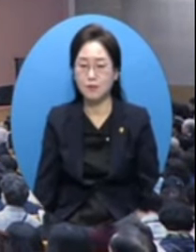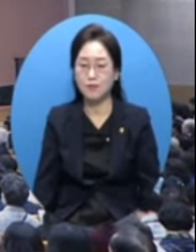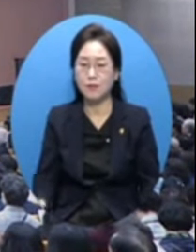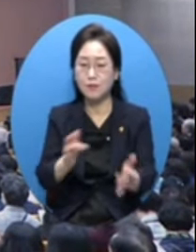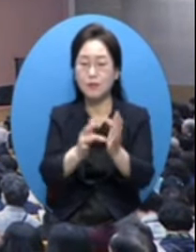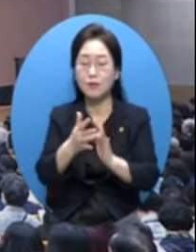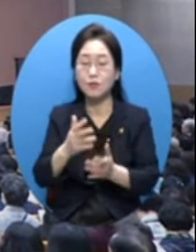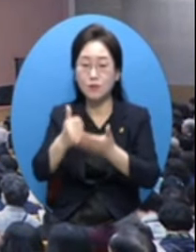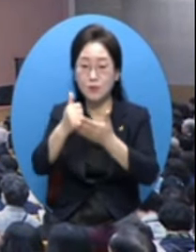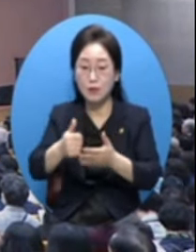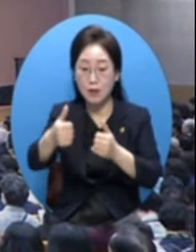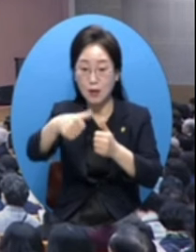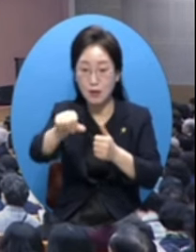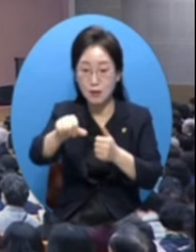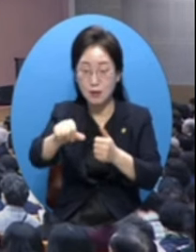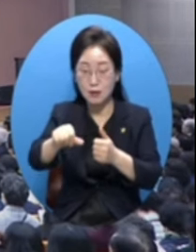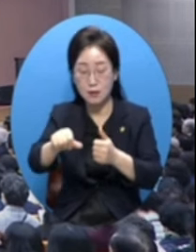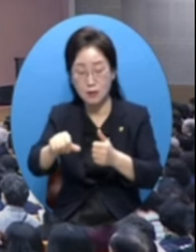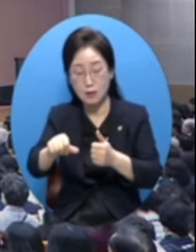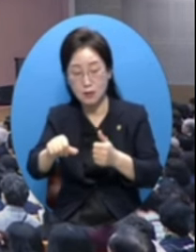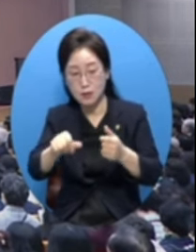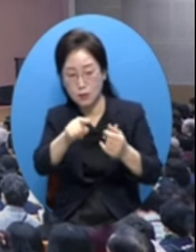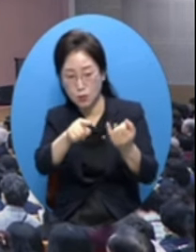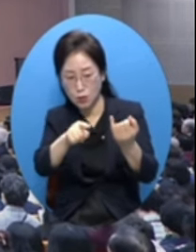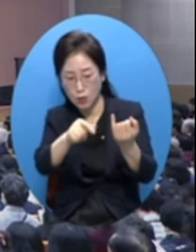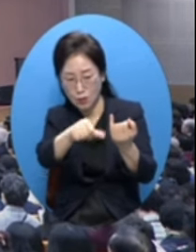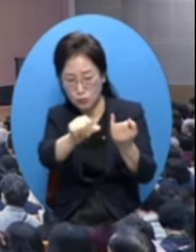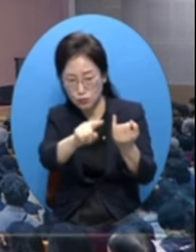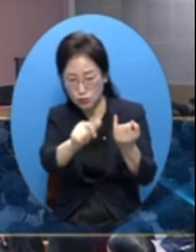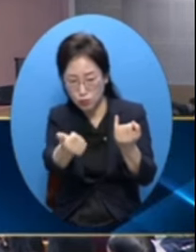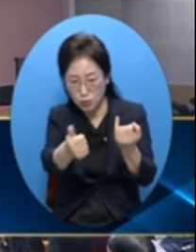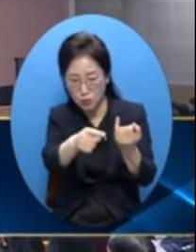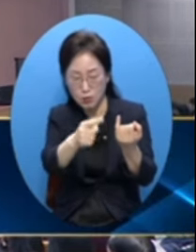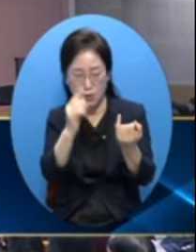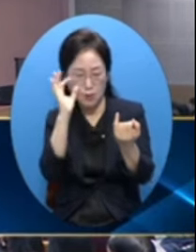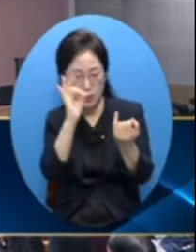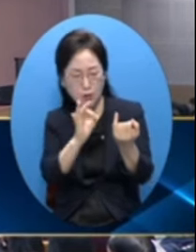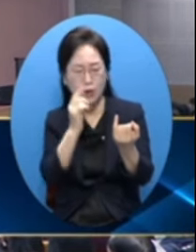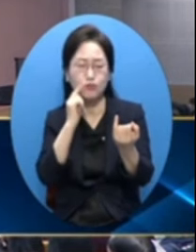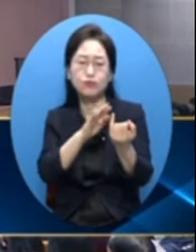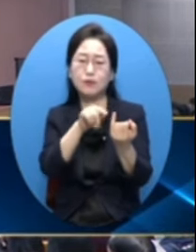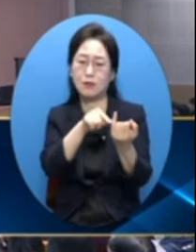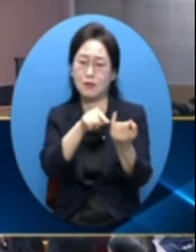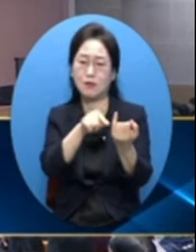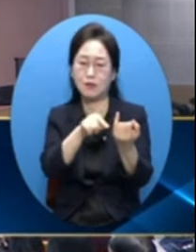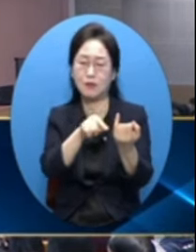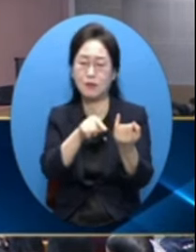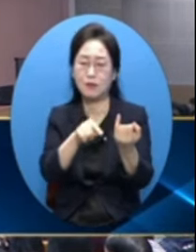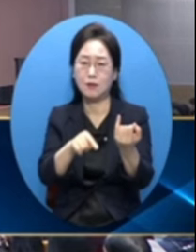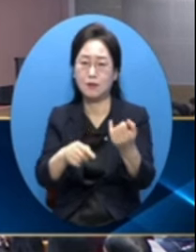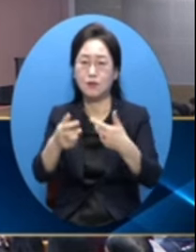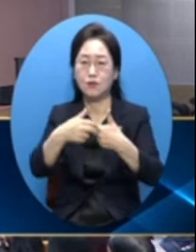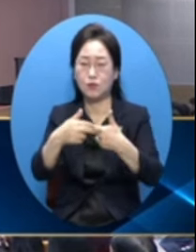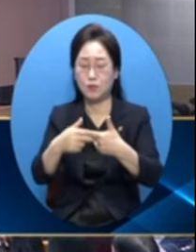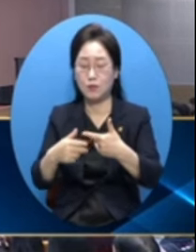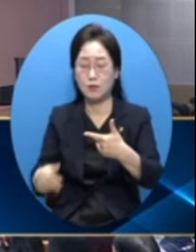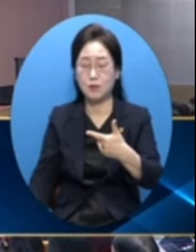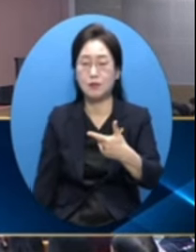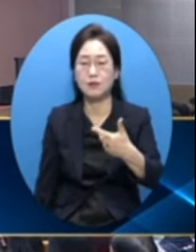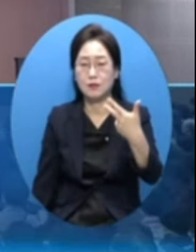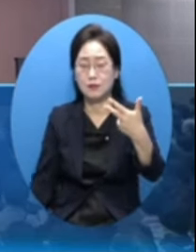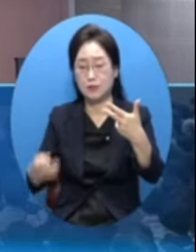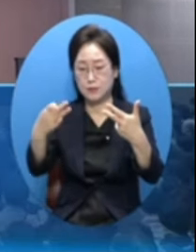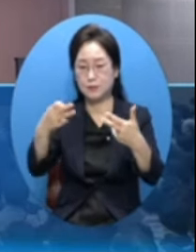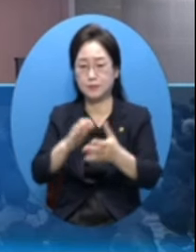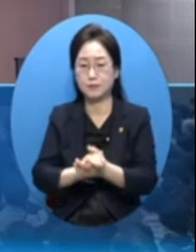예수님은 아들의 죽음 앞에 눈물을 흘리고 있는 그 과부를 불쌍히 보셨습니다. 누가복음 7장 13절에